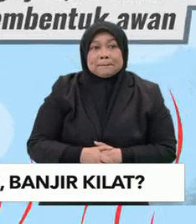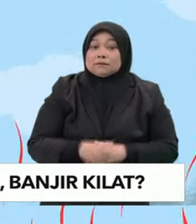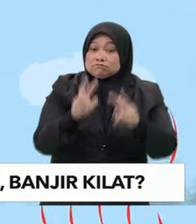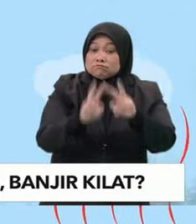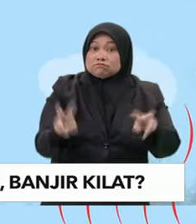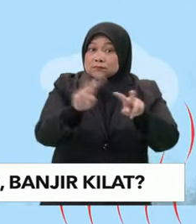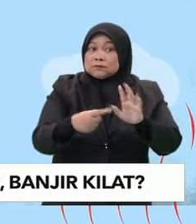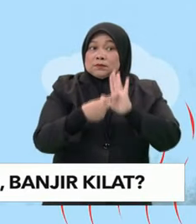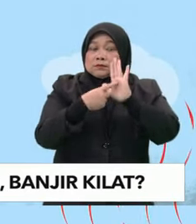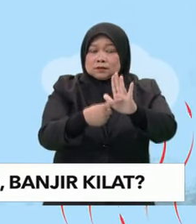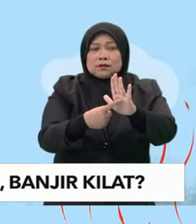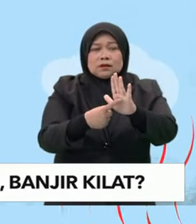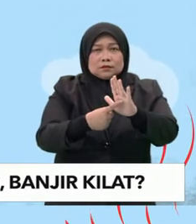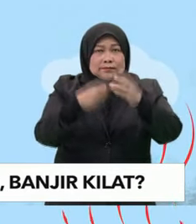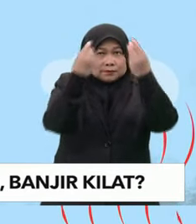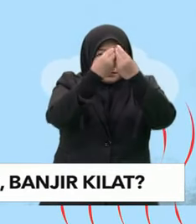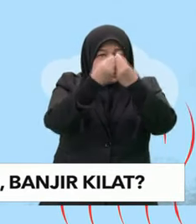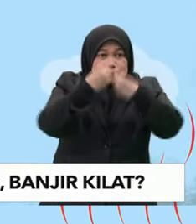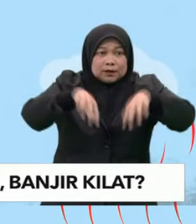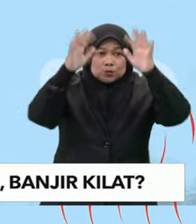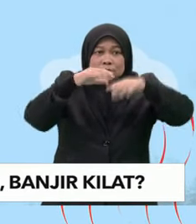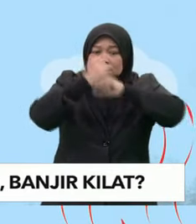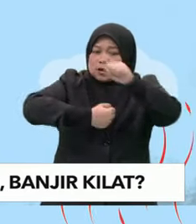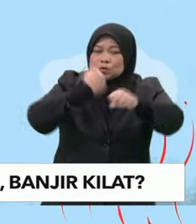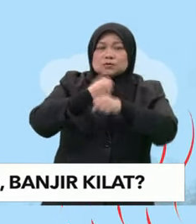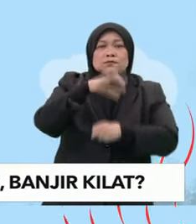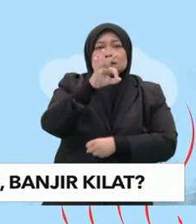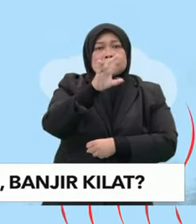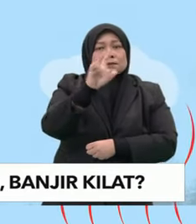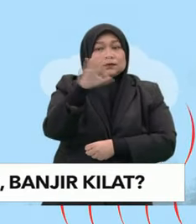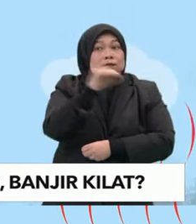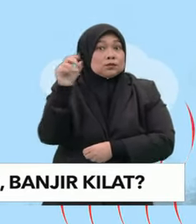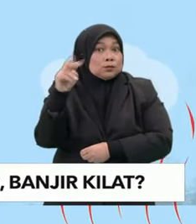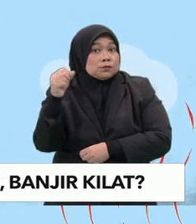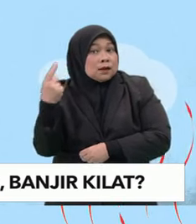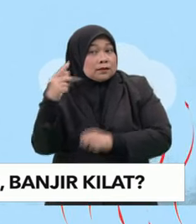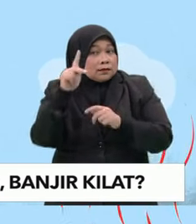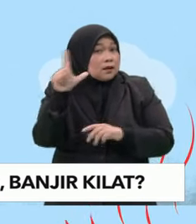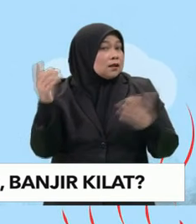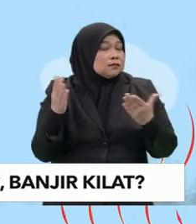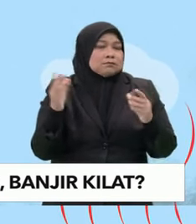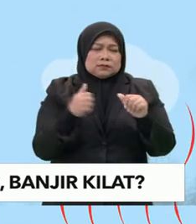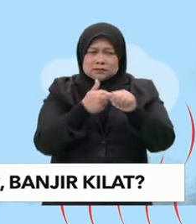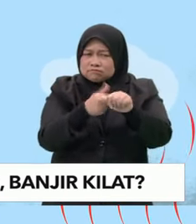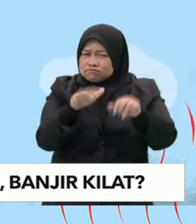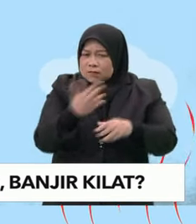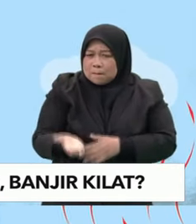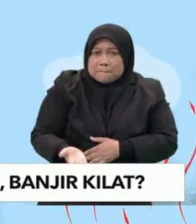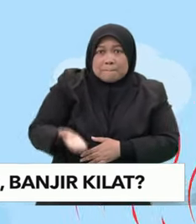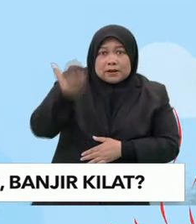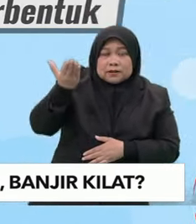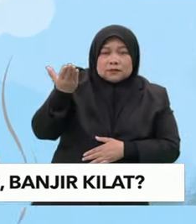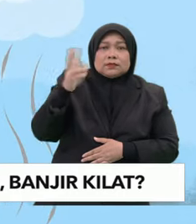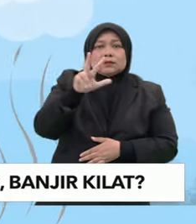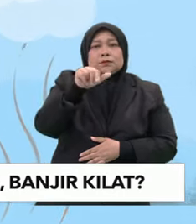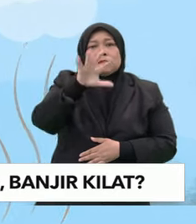Kajian menunjukkan intensiti hujan mengikut jam dari tahun 1981 hingga 2011 di Kuala Lumpur meningkat kira-kira